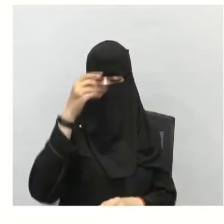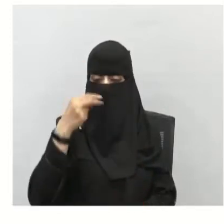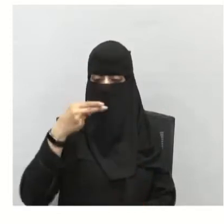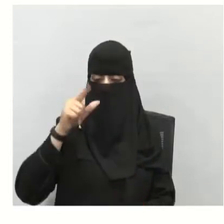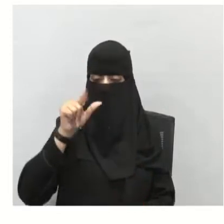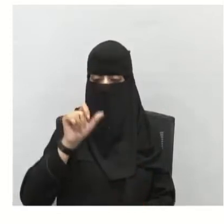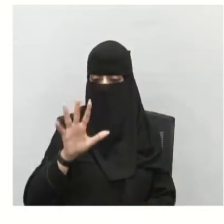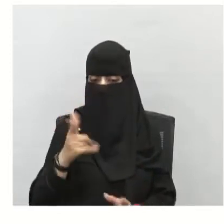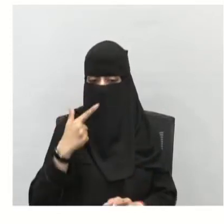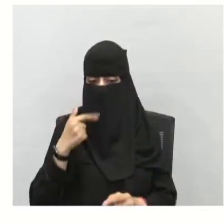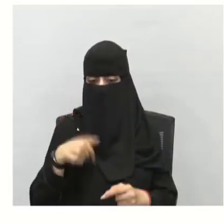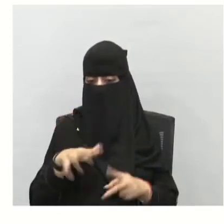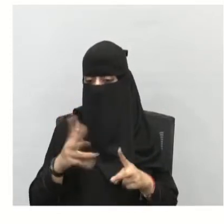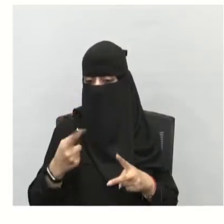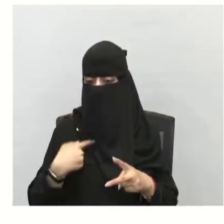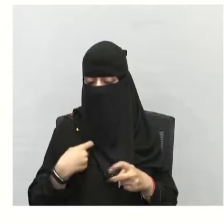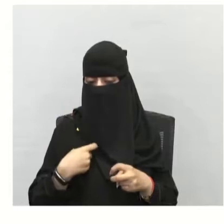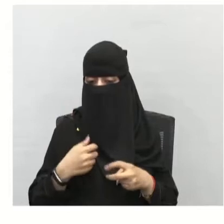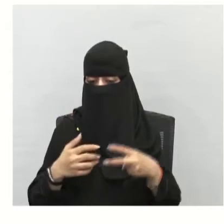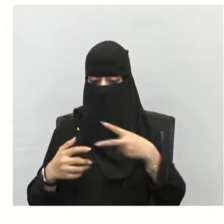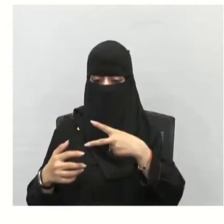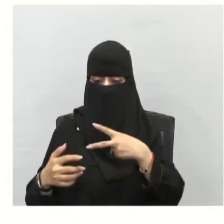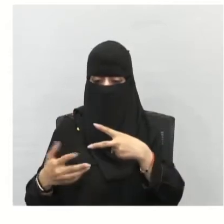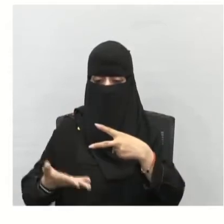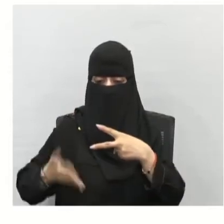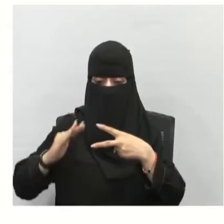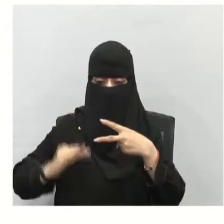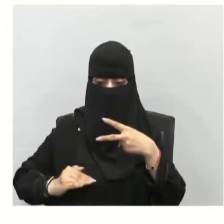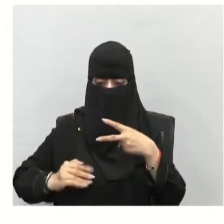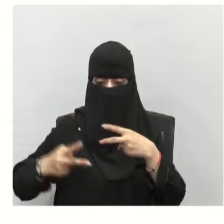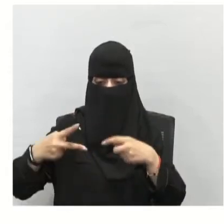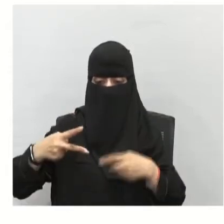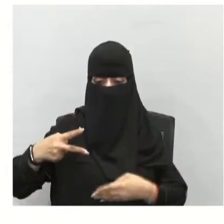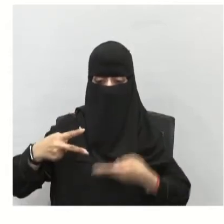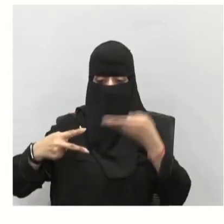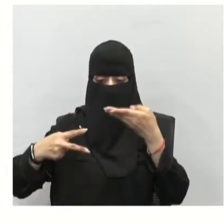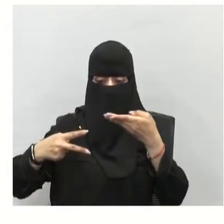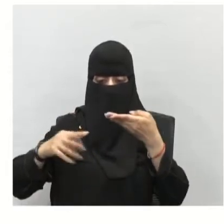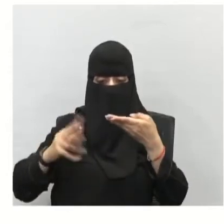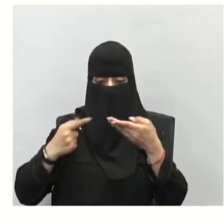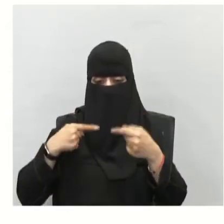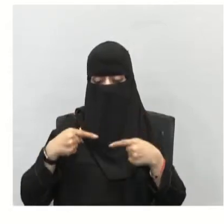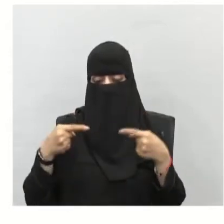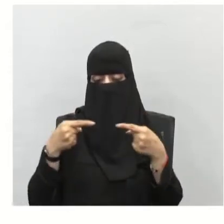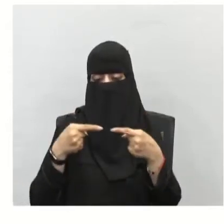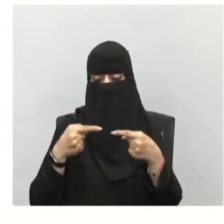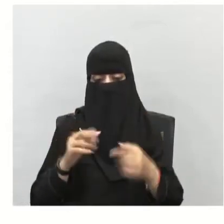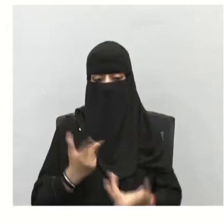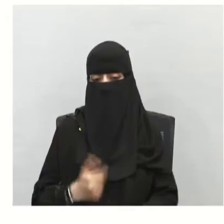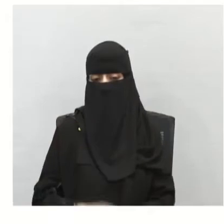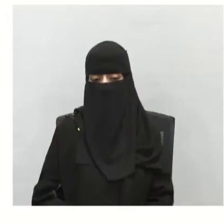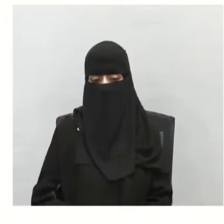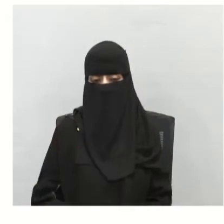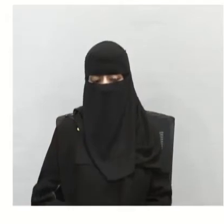أكبر أصغر ويساوي. لاحظوا معي جيدا الرسم البياني، لاحظوا معي جيدا.